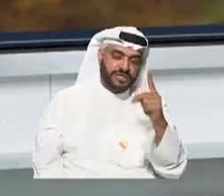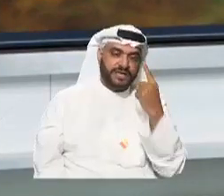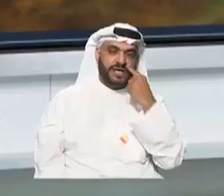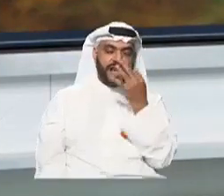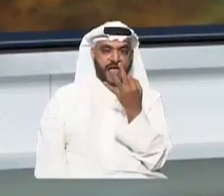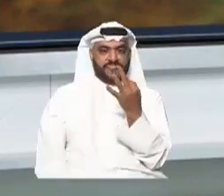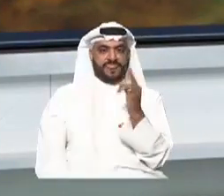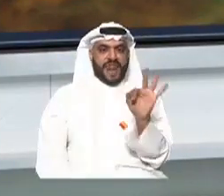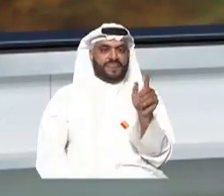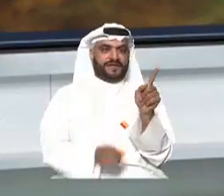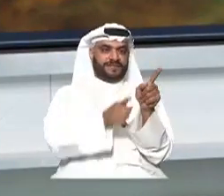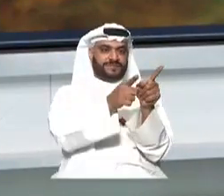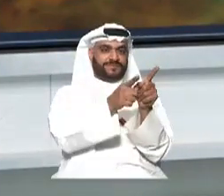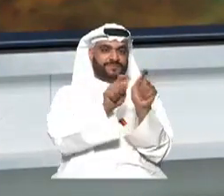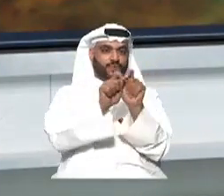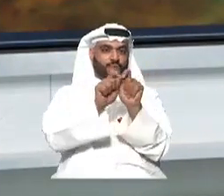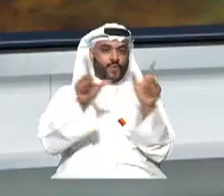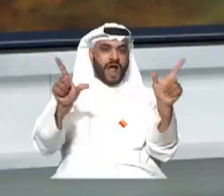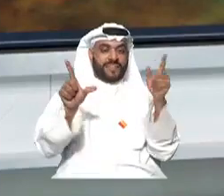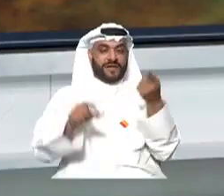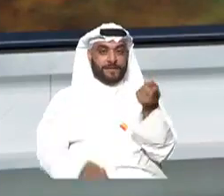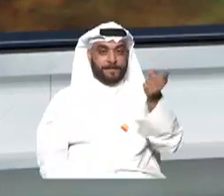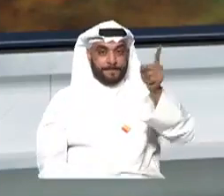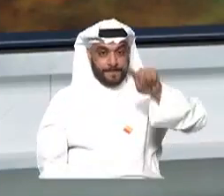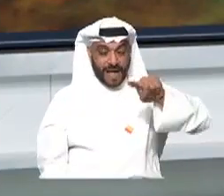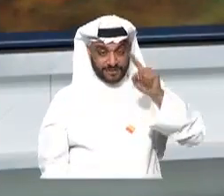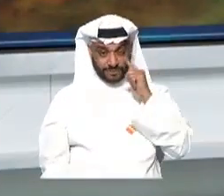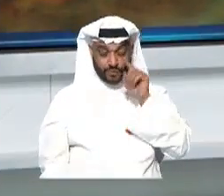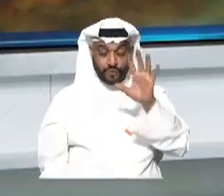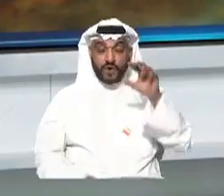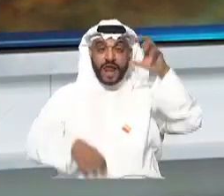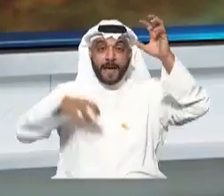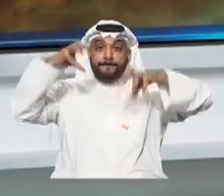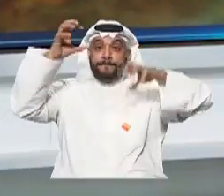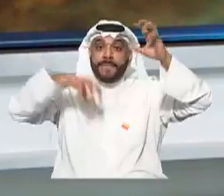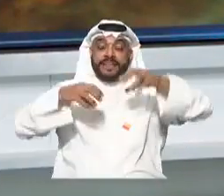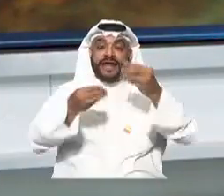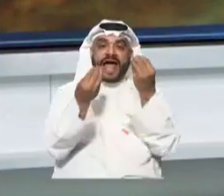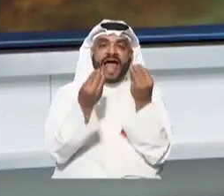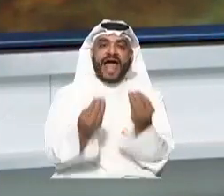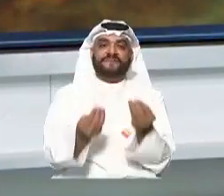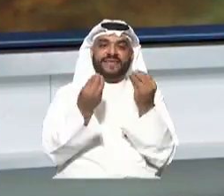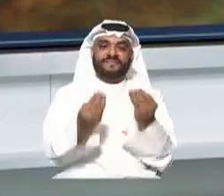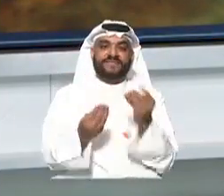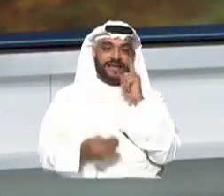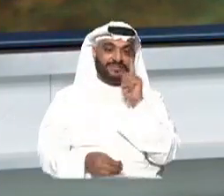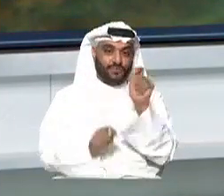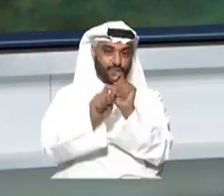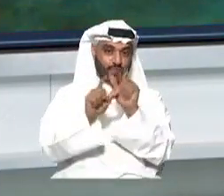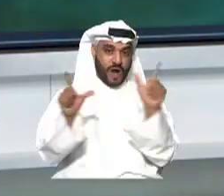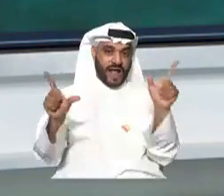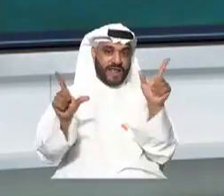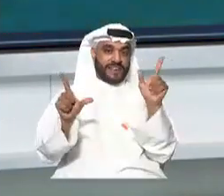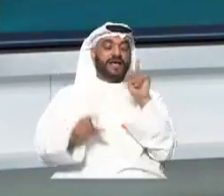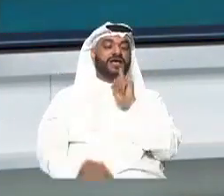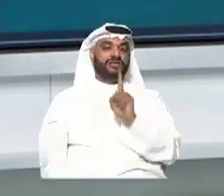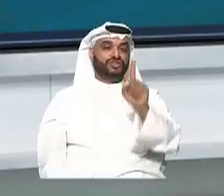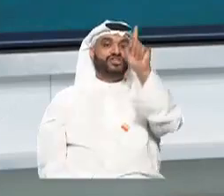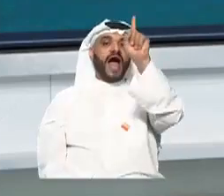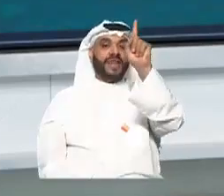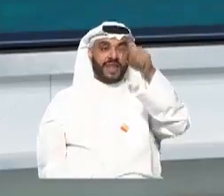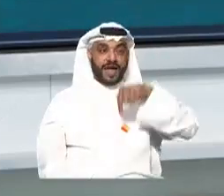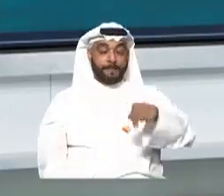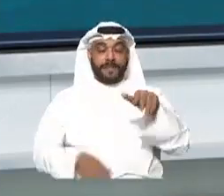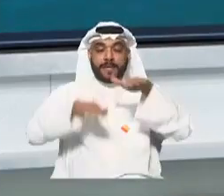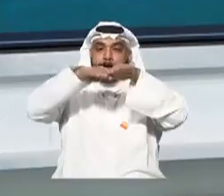مئوية في أغلب المناطق. وأثناء عبور السحب يوم الغد في فرص لأمطار خفيفة متفرقة على بعض المناطق، مساء بإذن الله تستقر